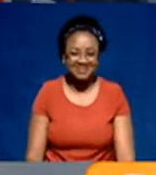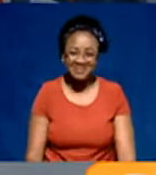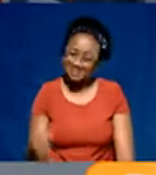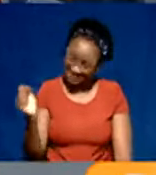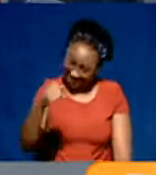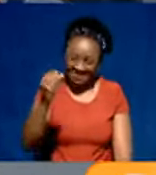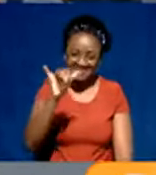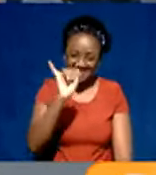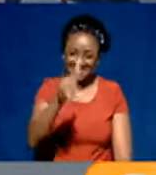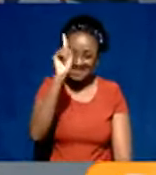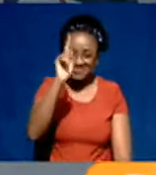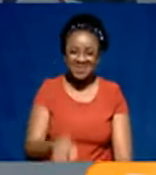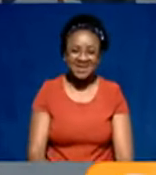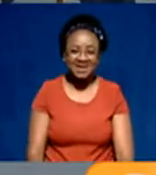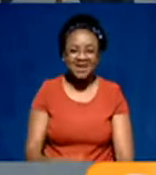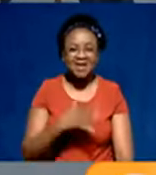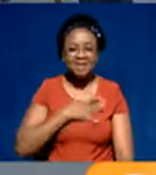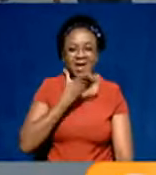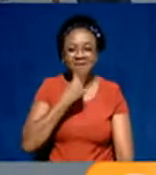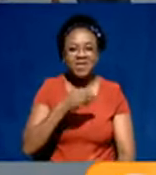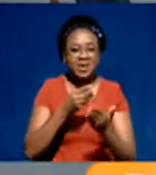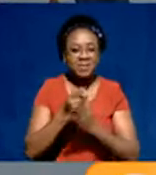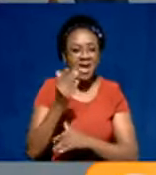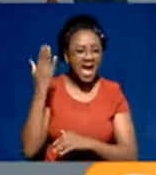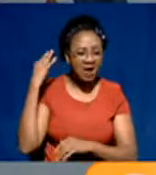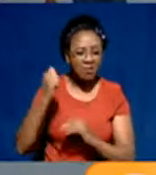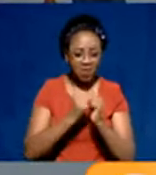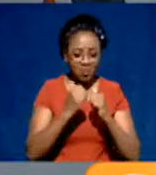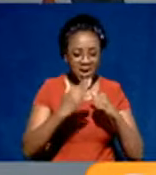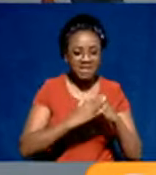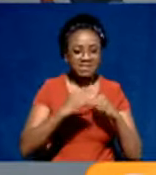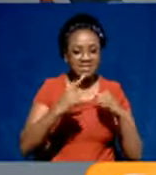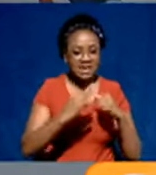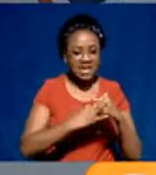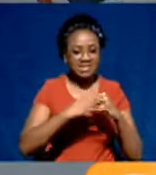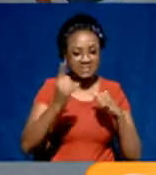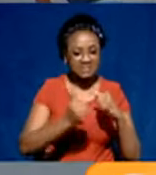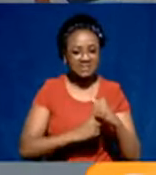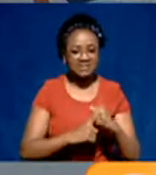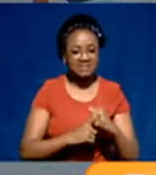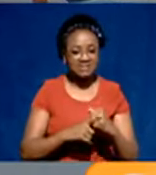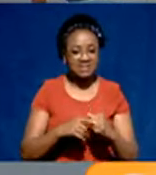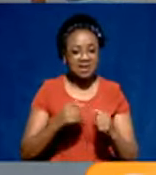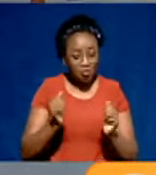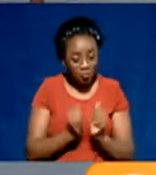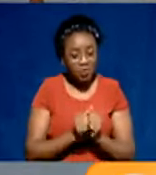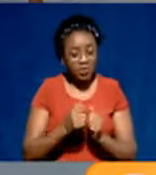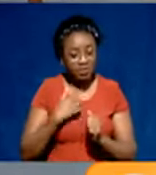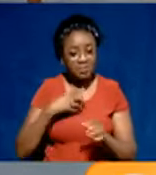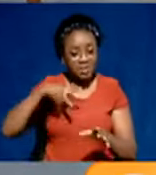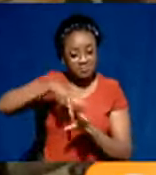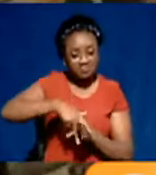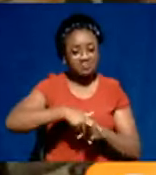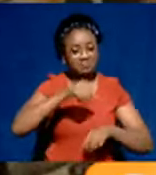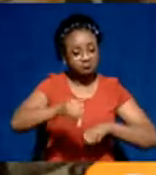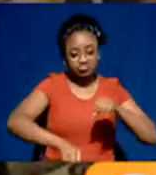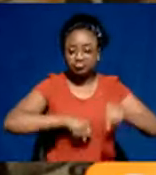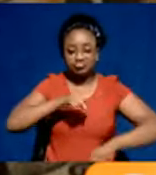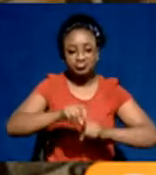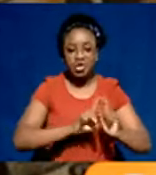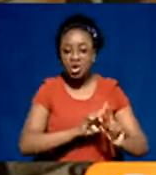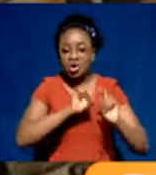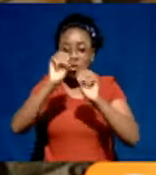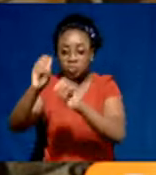Yes, that one. He bought it in 1986. And he used to take you every day, every morning, every evening,